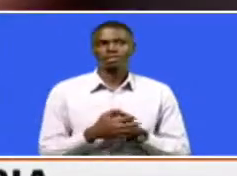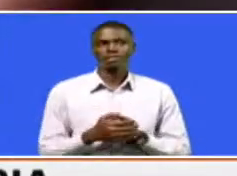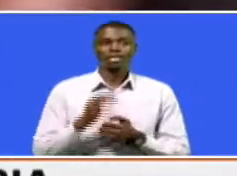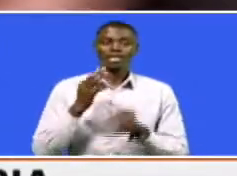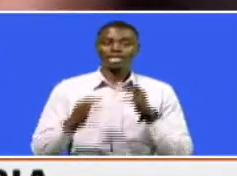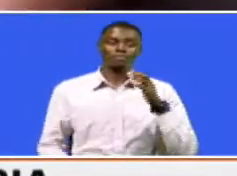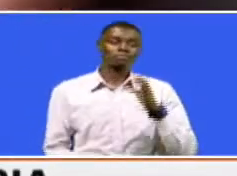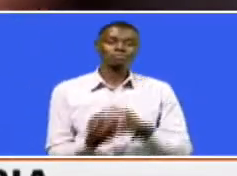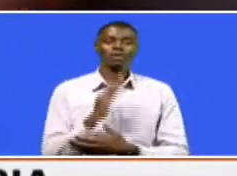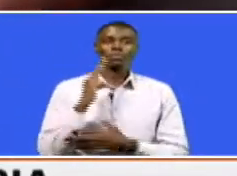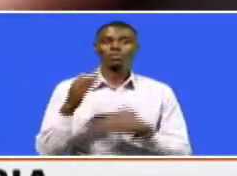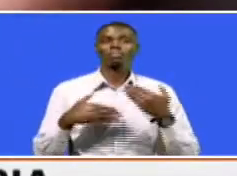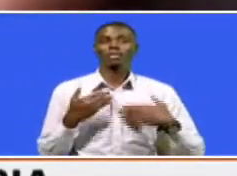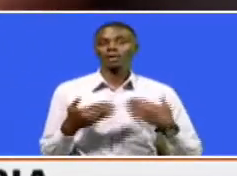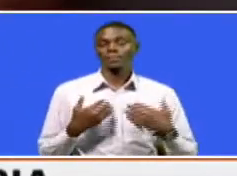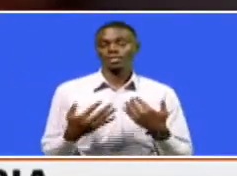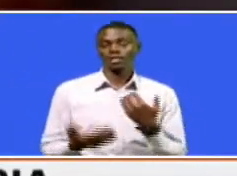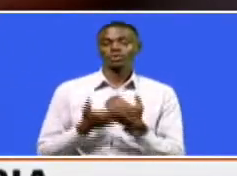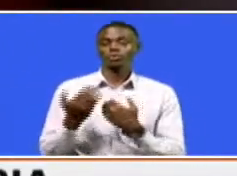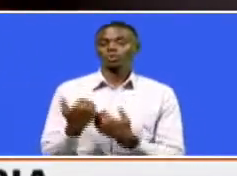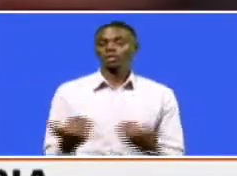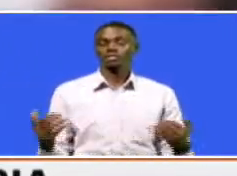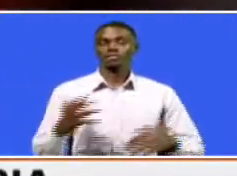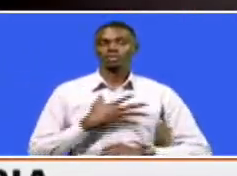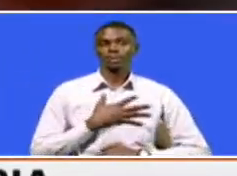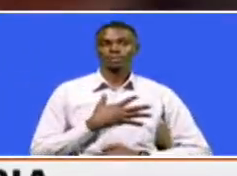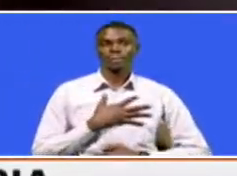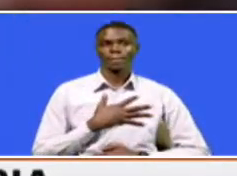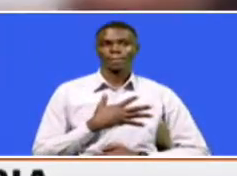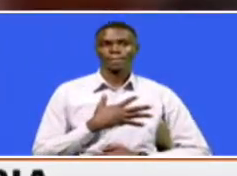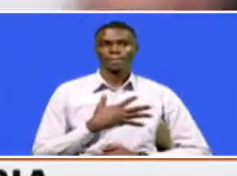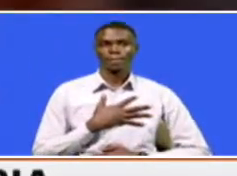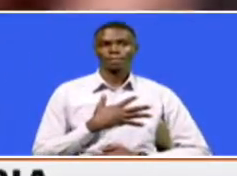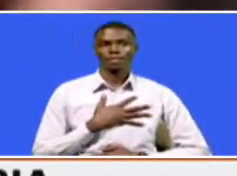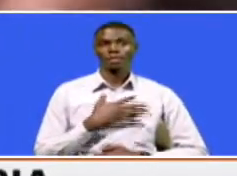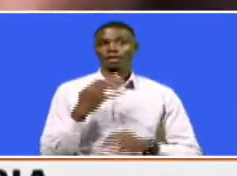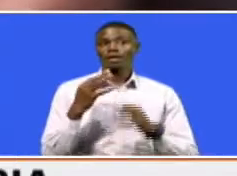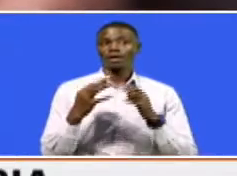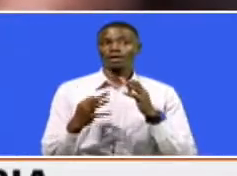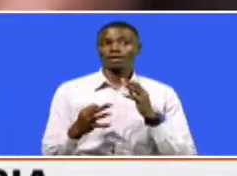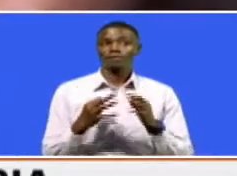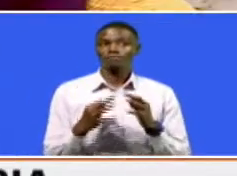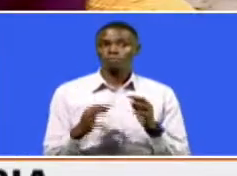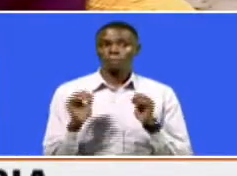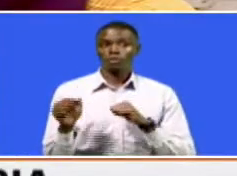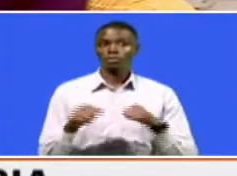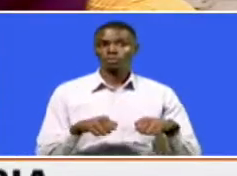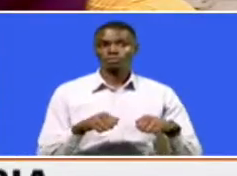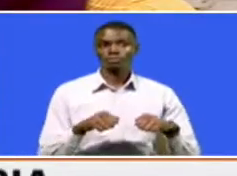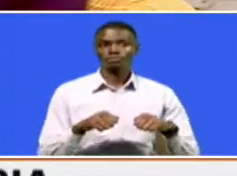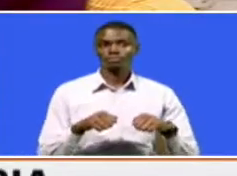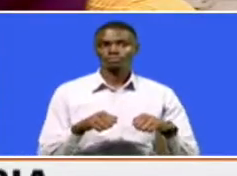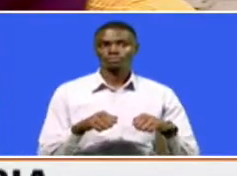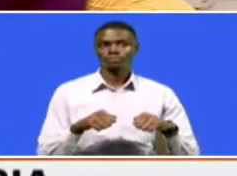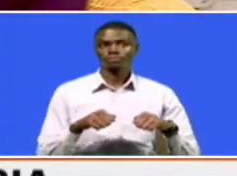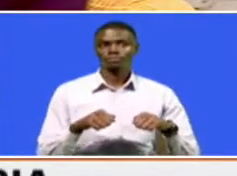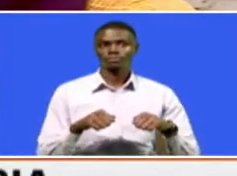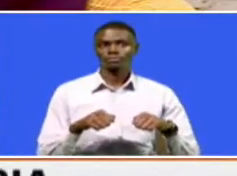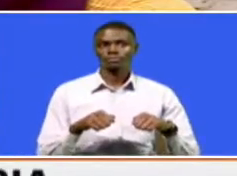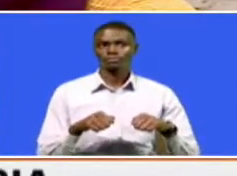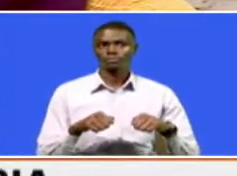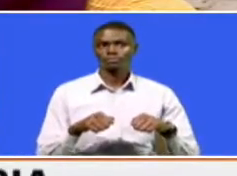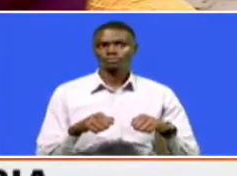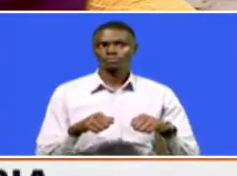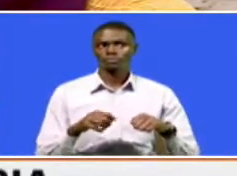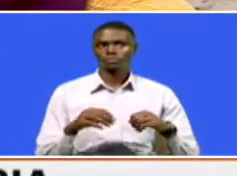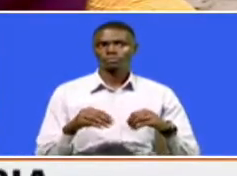nitafurahi, leo watoto wangu. Sasa kama kuna uwezekano wa